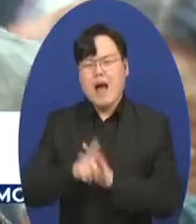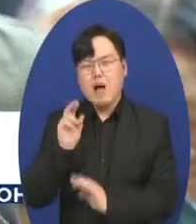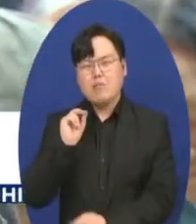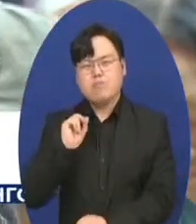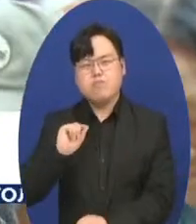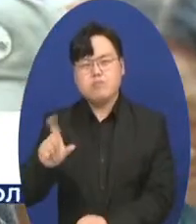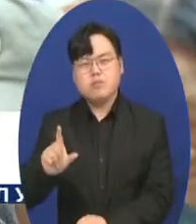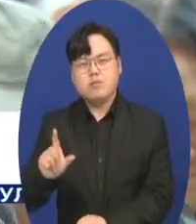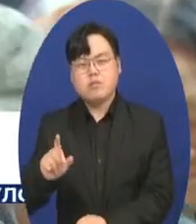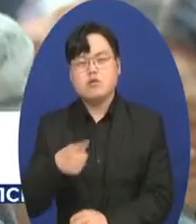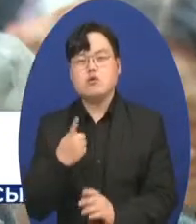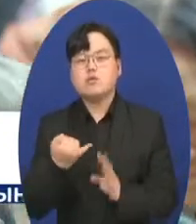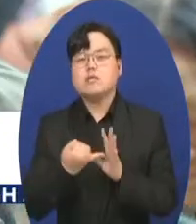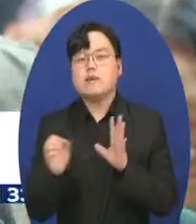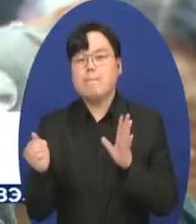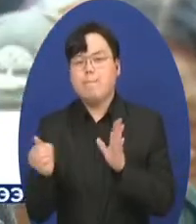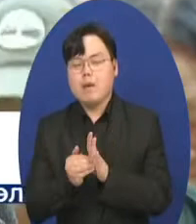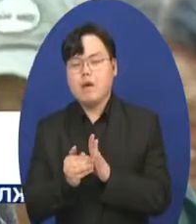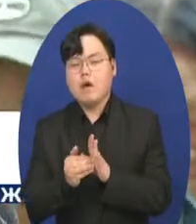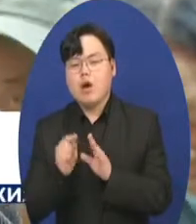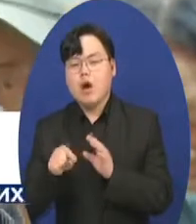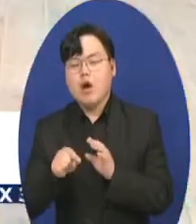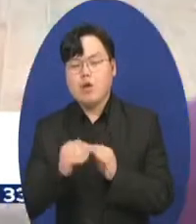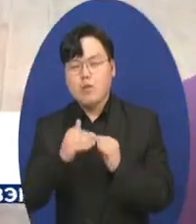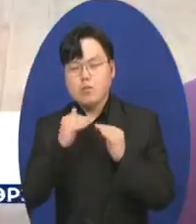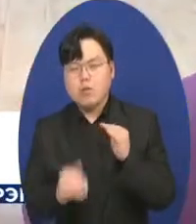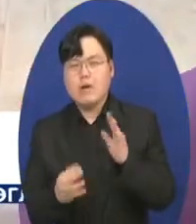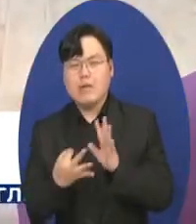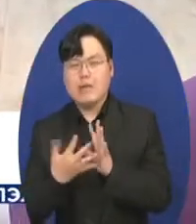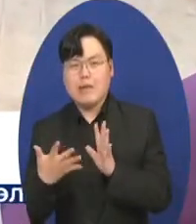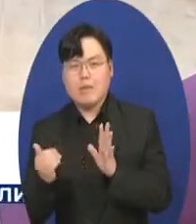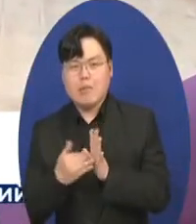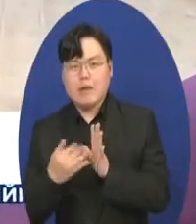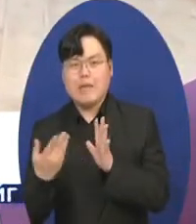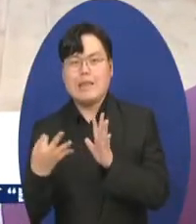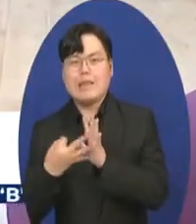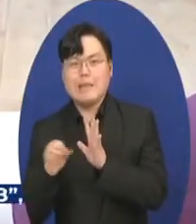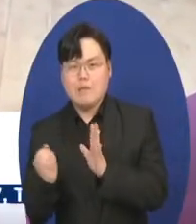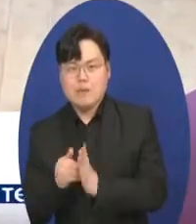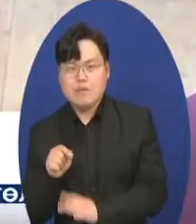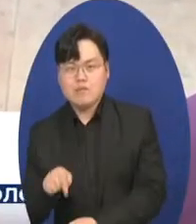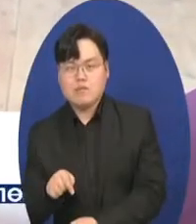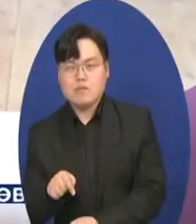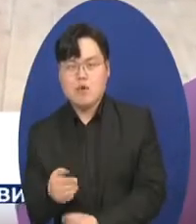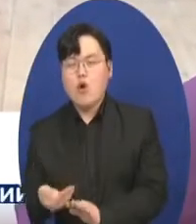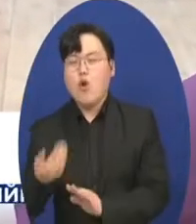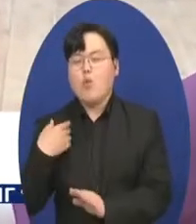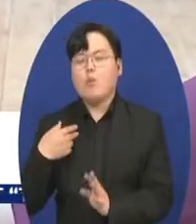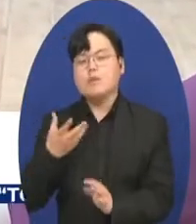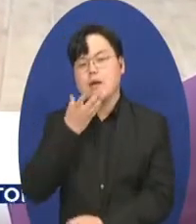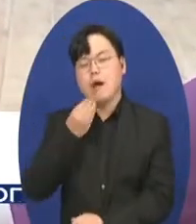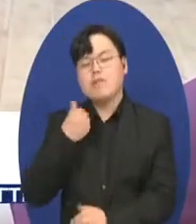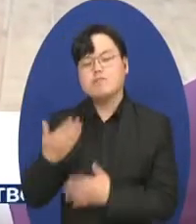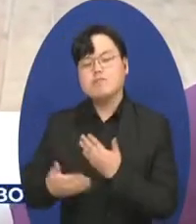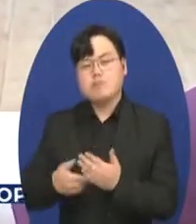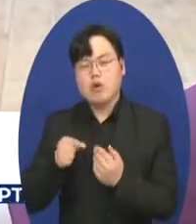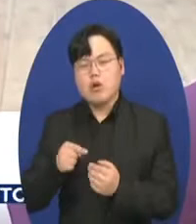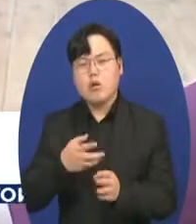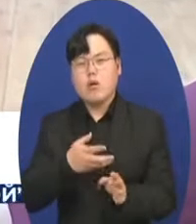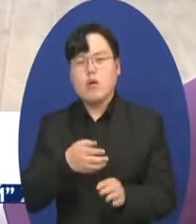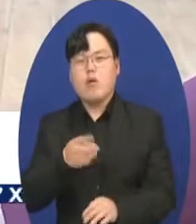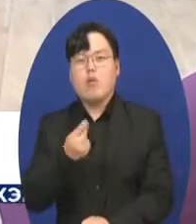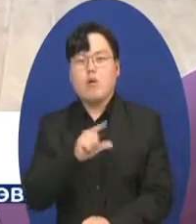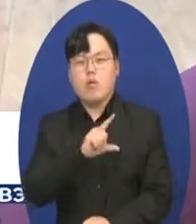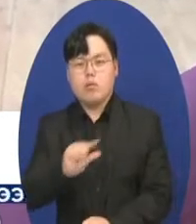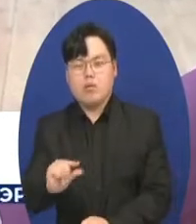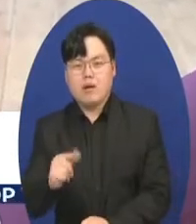их өндөр үнэтэй гарч ирээд 160 гэж гарч ирээд одоо 85-80. Ноолрын үн одоо боломжийл байсан одоо бол маш муу болсон